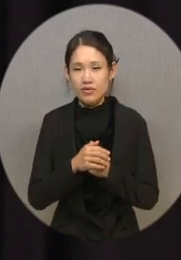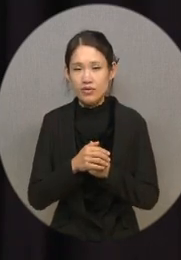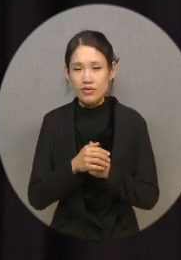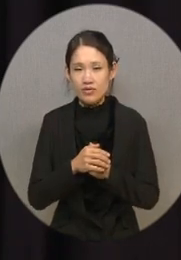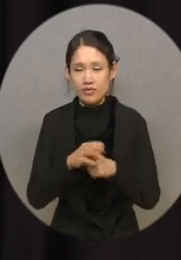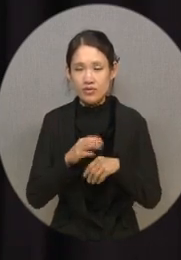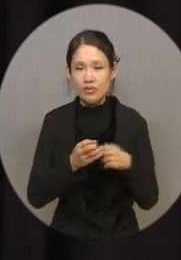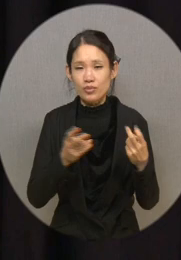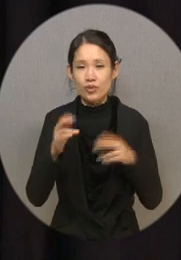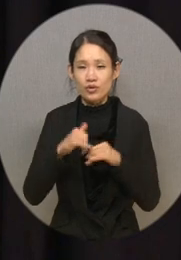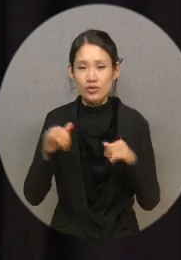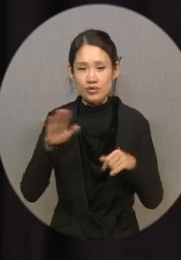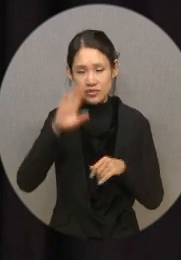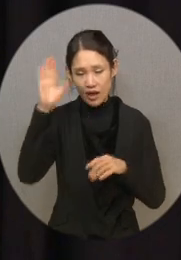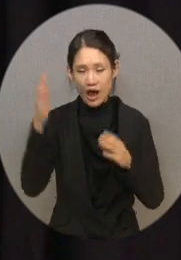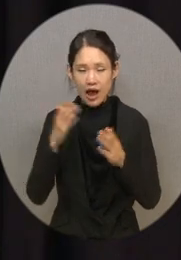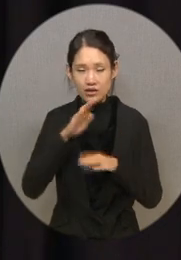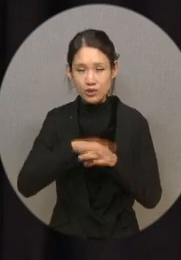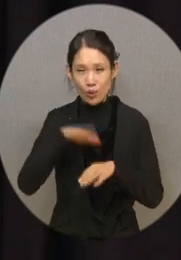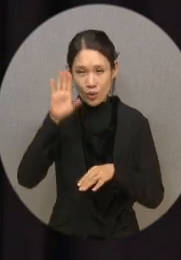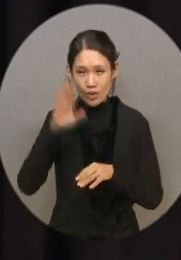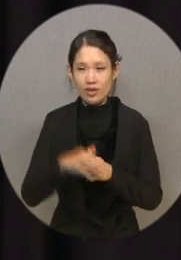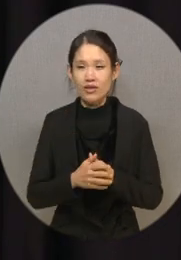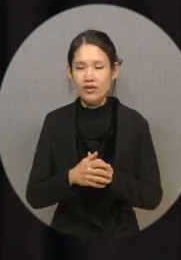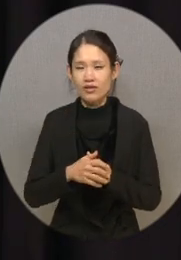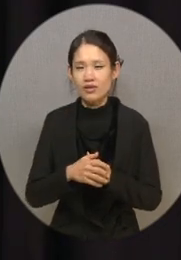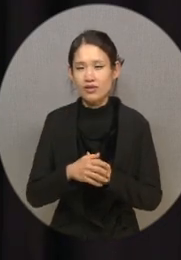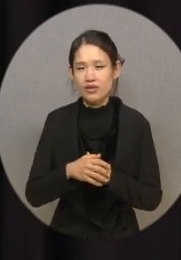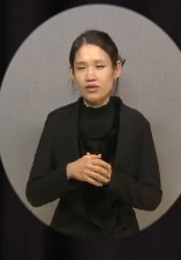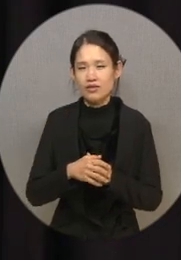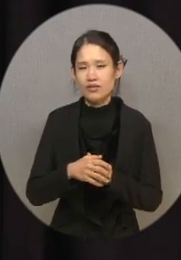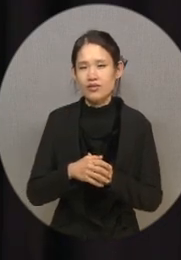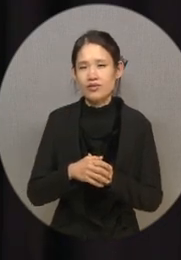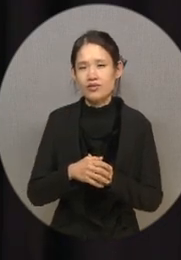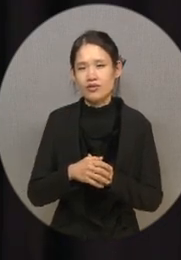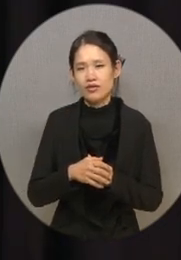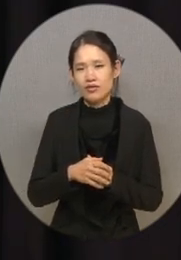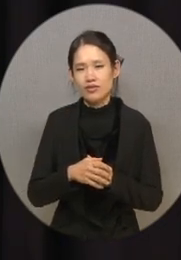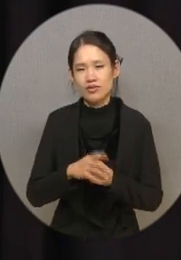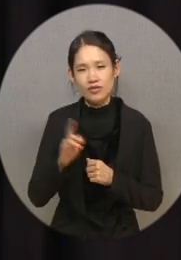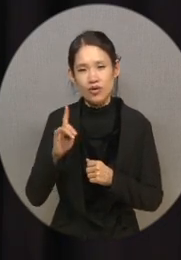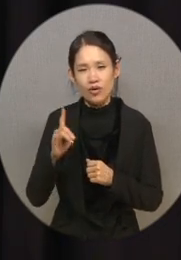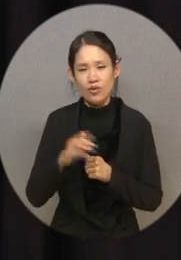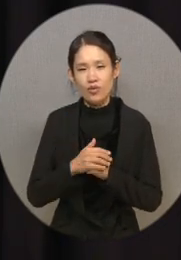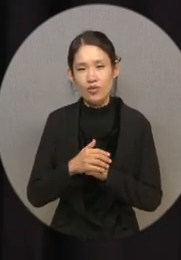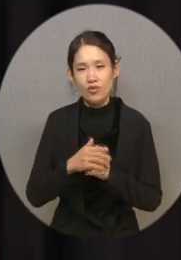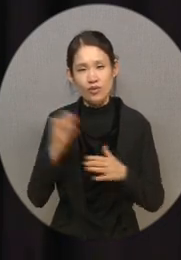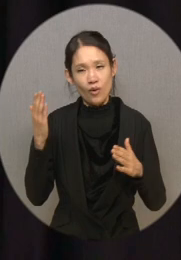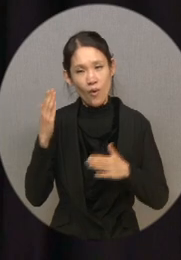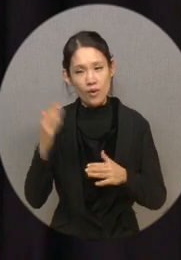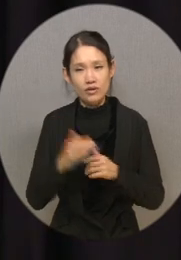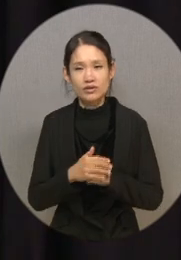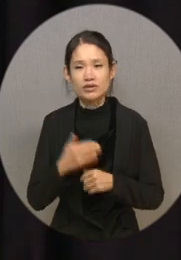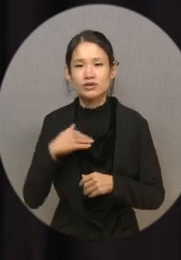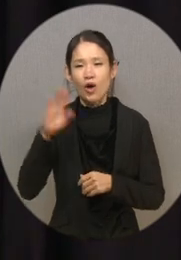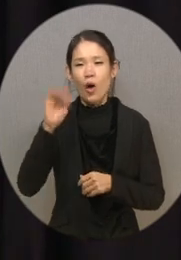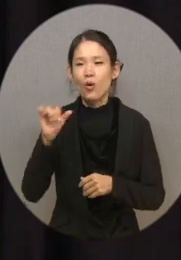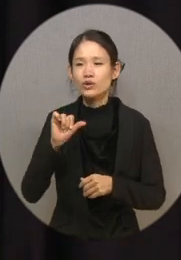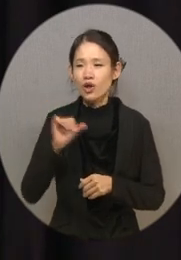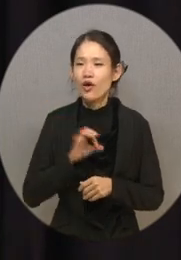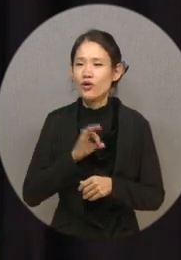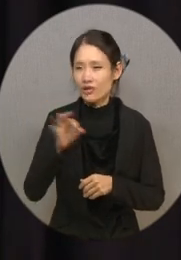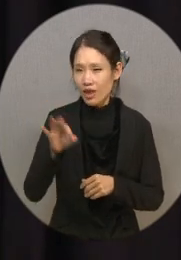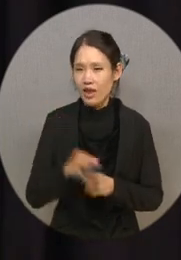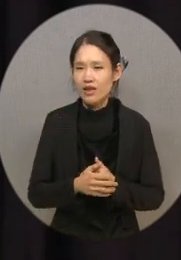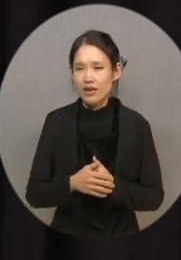사람 손들라 그랬더니 다 손들더라고요. 그러면서 막 그래서 제 세계가 기대받기 위해서 어떤 애는 저는 5천 원 낼게요.